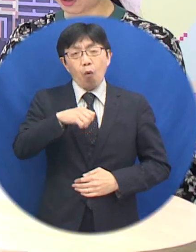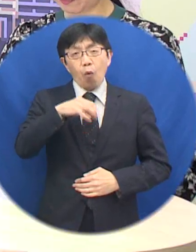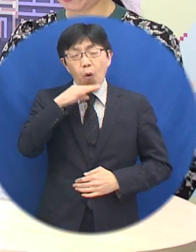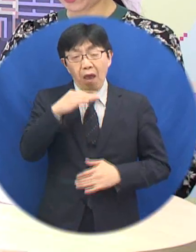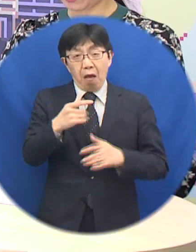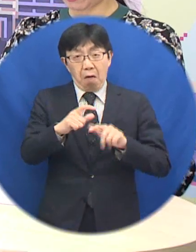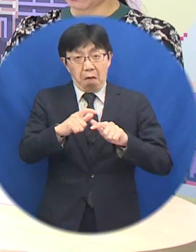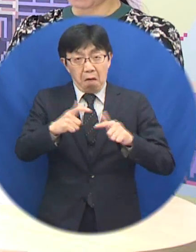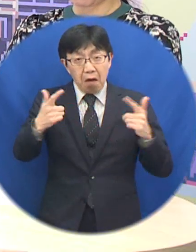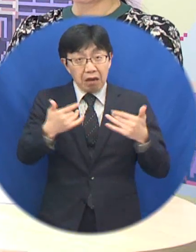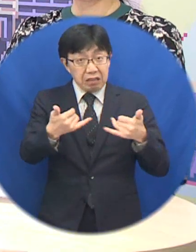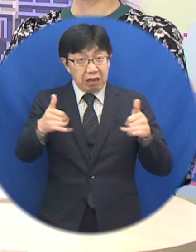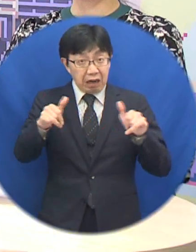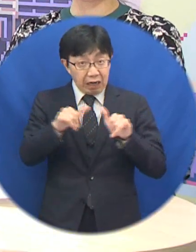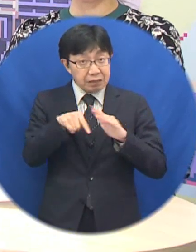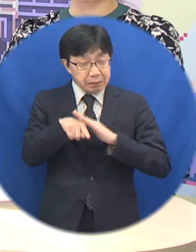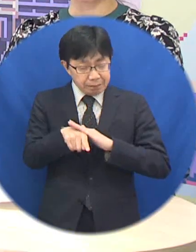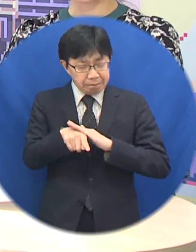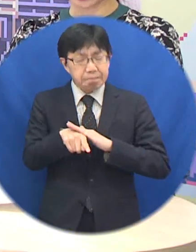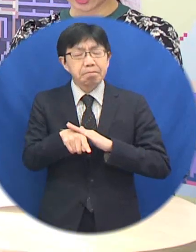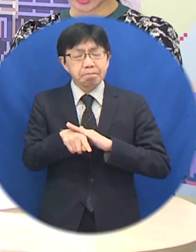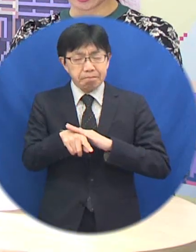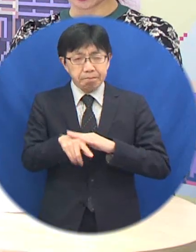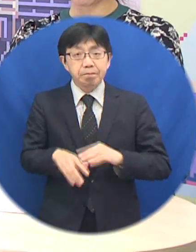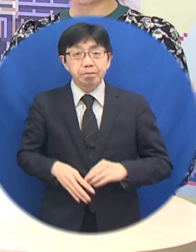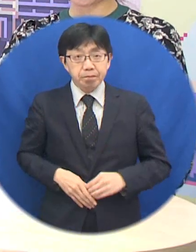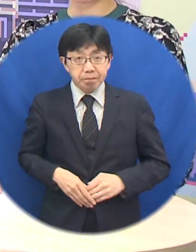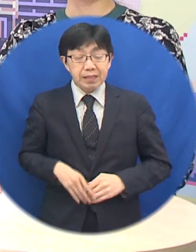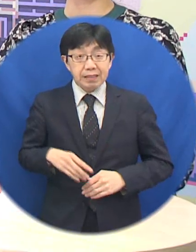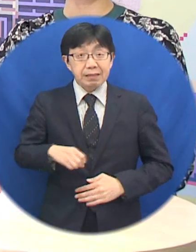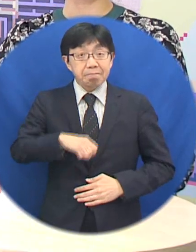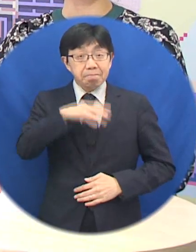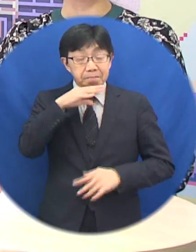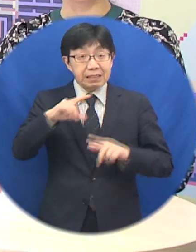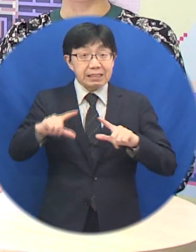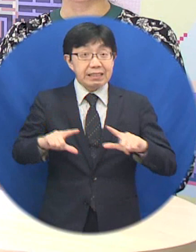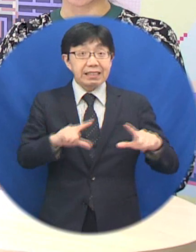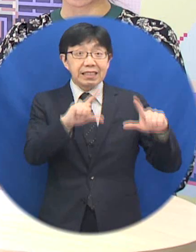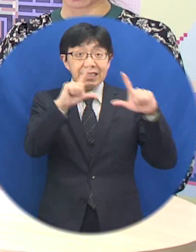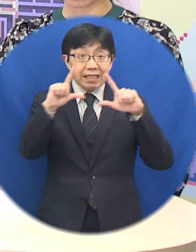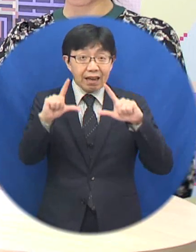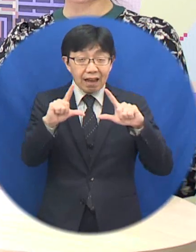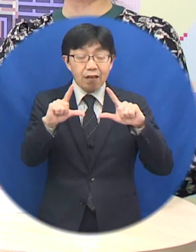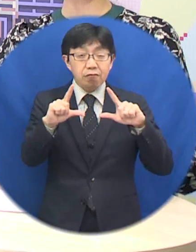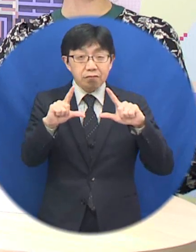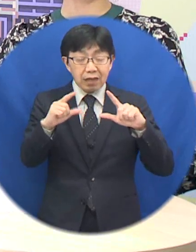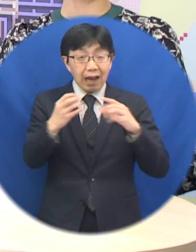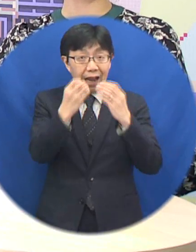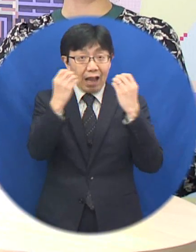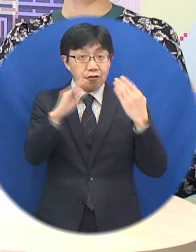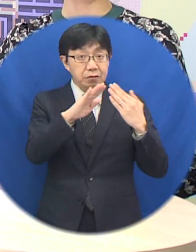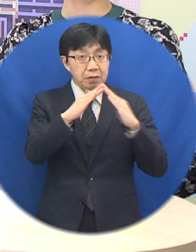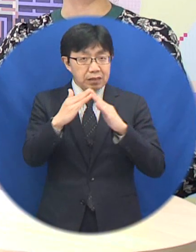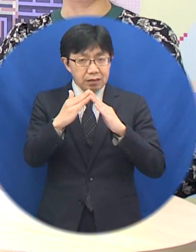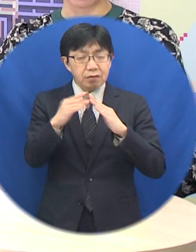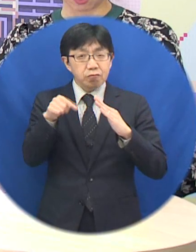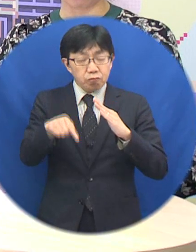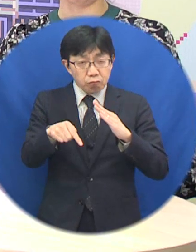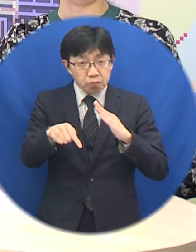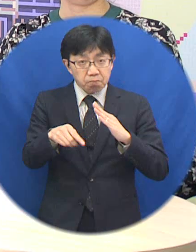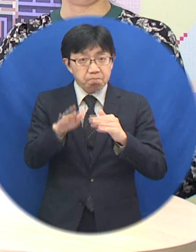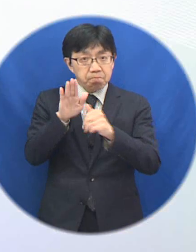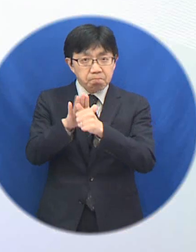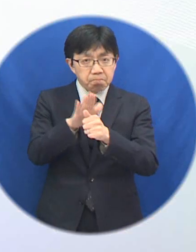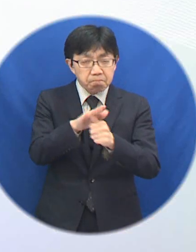ね。はい。さあ、そしてシニアライフが輝く街と題した事業の一覧をご覧いただきまし